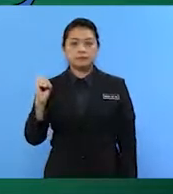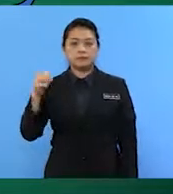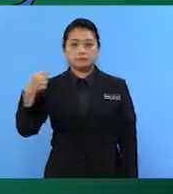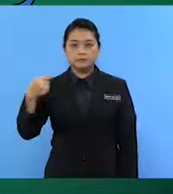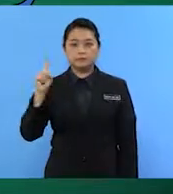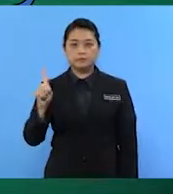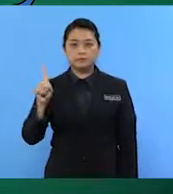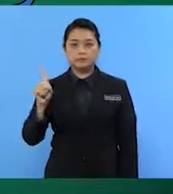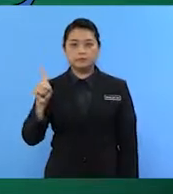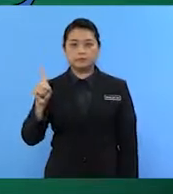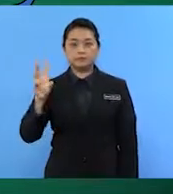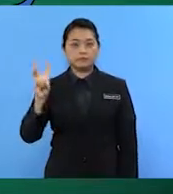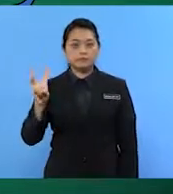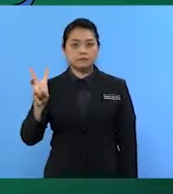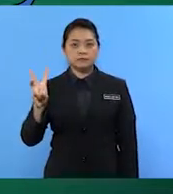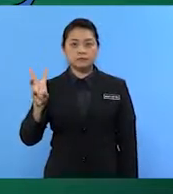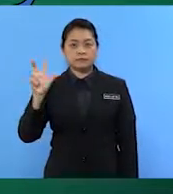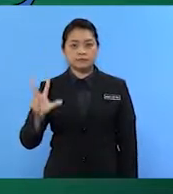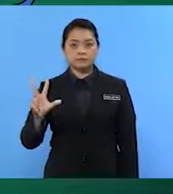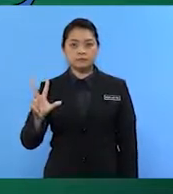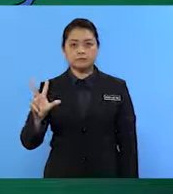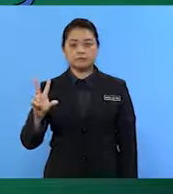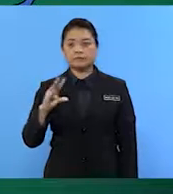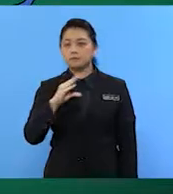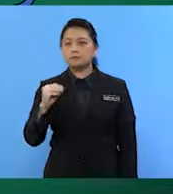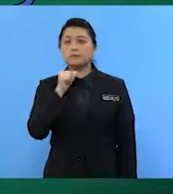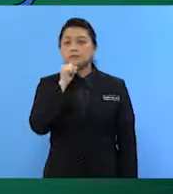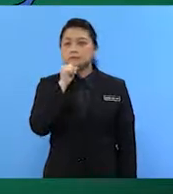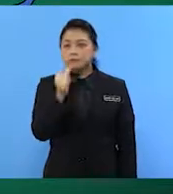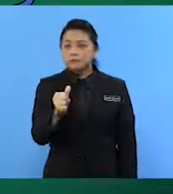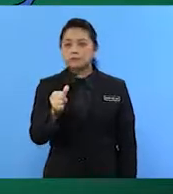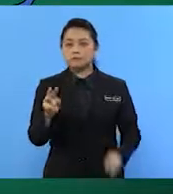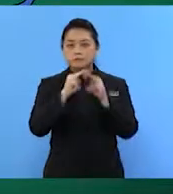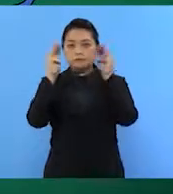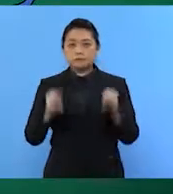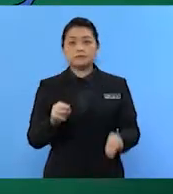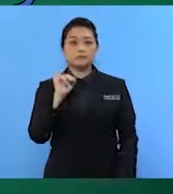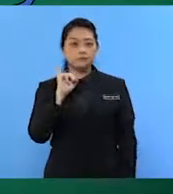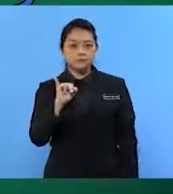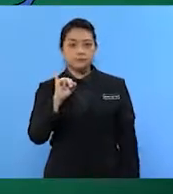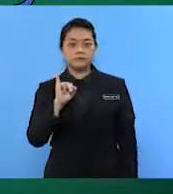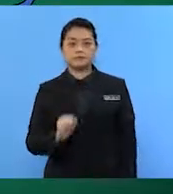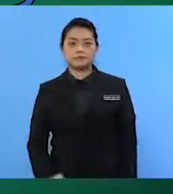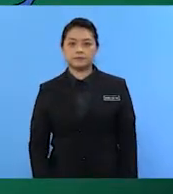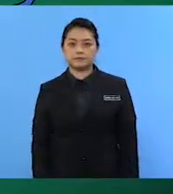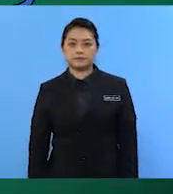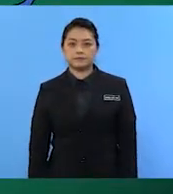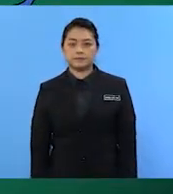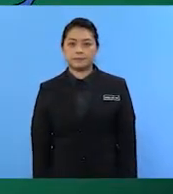negatif 1, 6, 3 dan bukan matriks identiti.